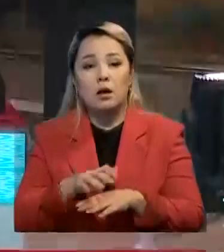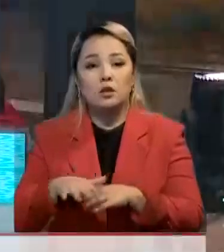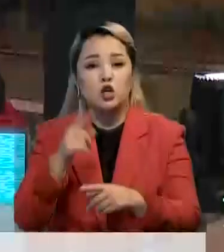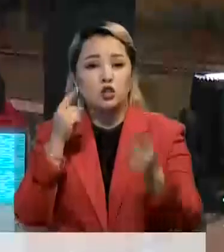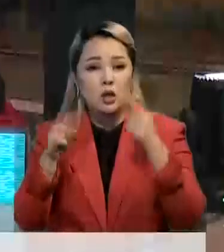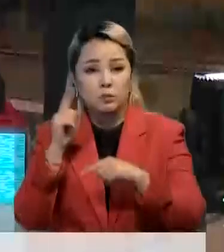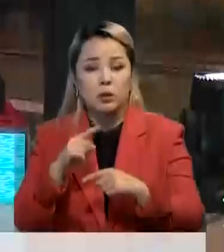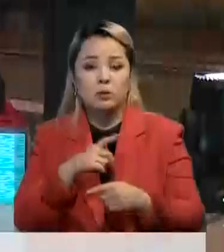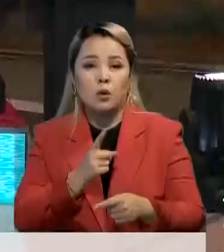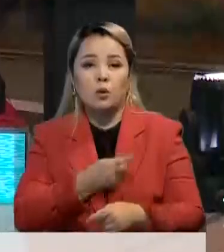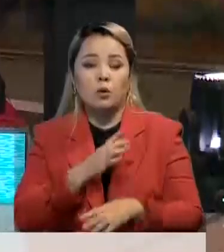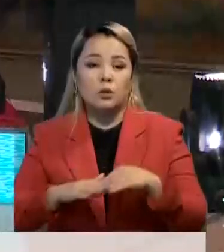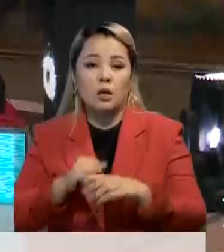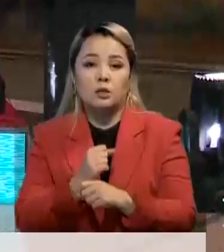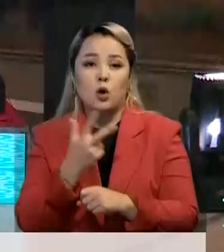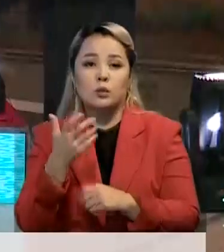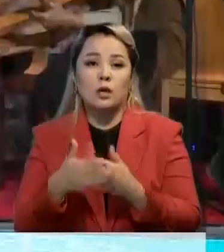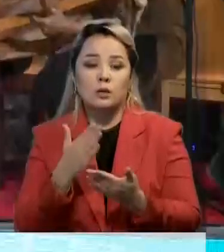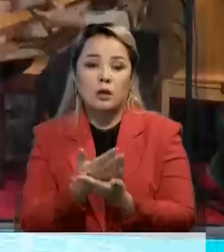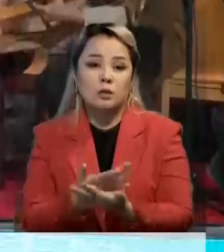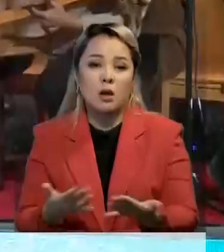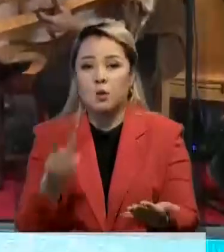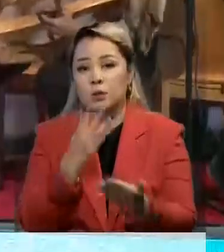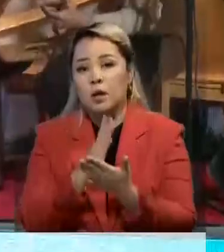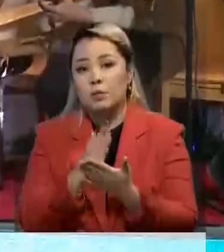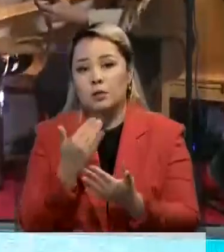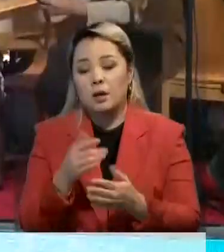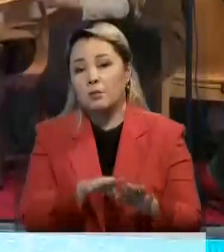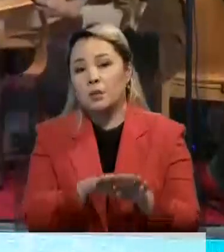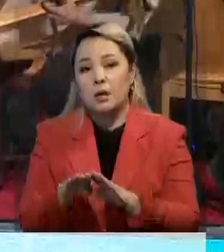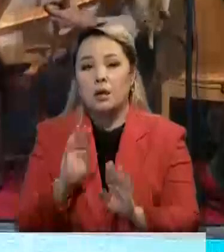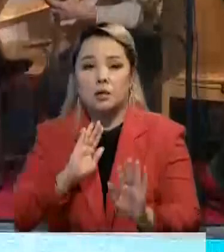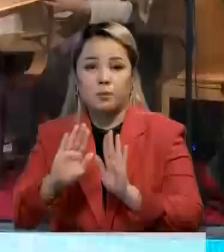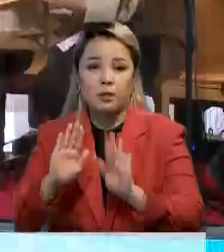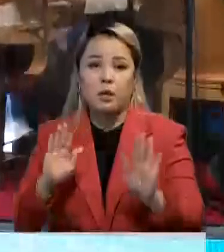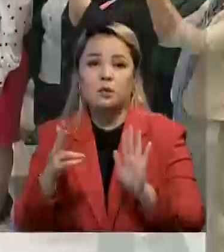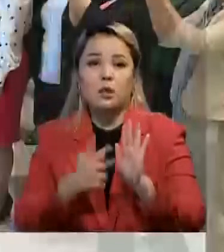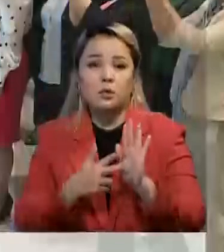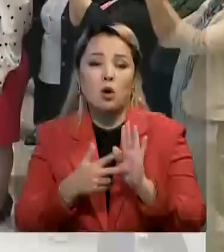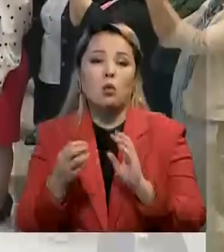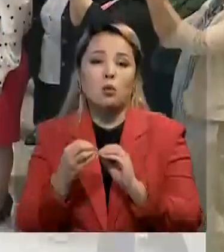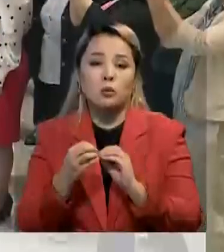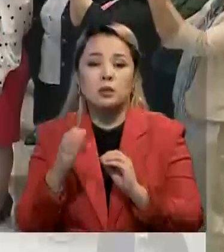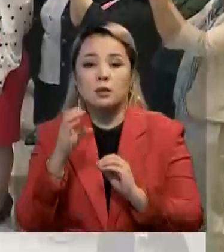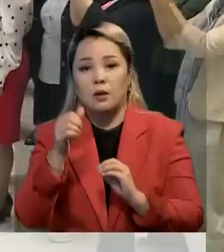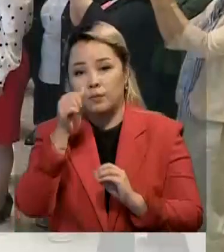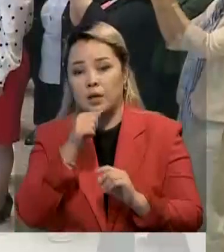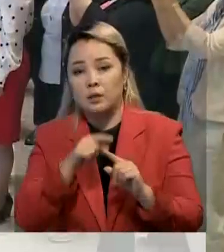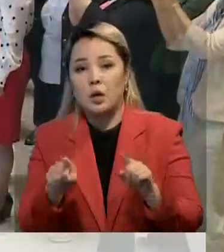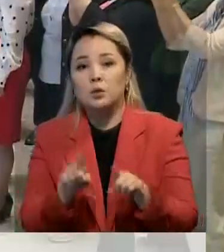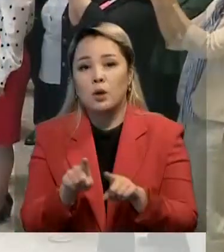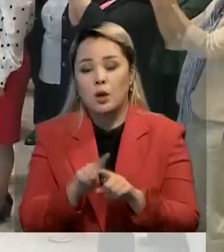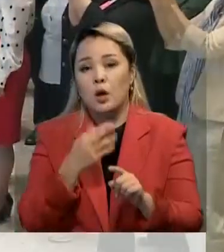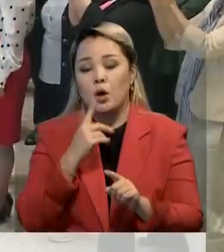шығармашылықтары және қолөнер шеберлерінің 300-ден астам туындысы көрсетілді. Бірге экспонаттармен 8-10 қыркүйек аралығында ұлттық мұражайға